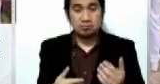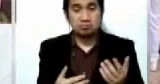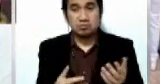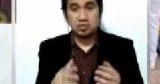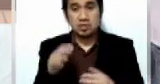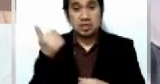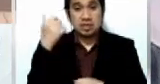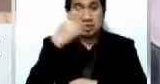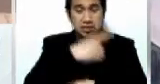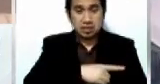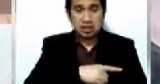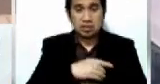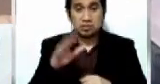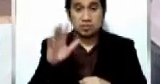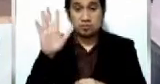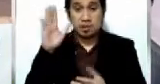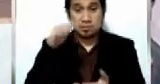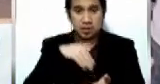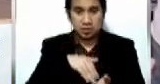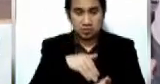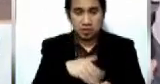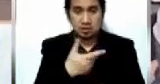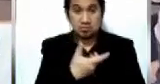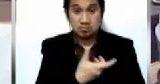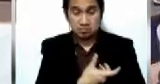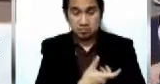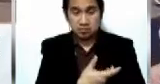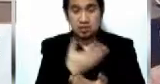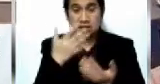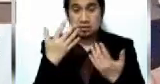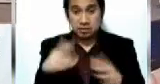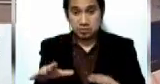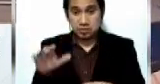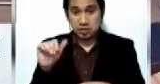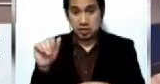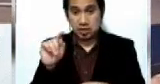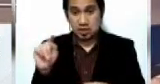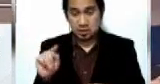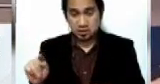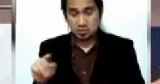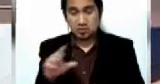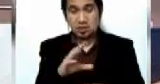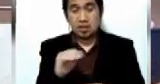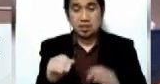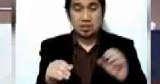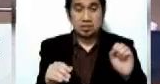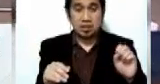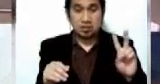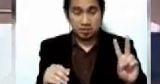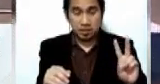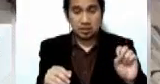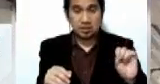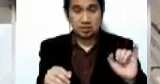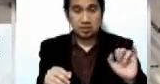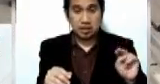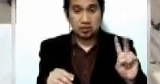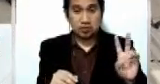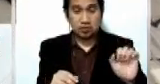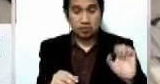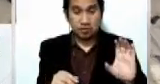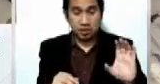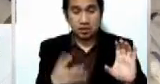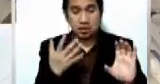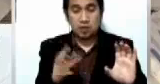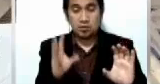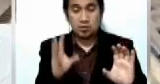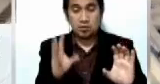sa kanila. Kung mauubos ang AstraZeneca at CoronaVac vaccine ng Sinovac, tinatayang nasa 6,000 healthcare